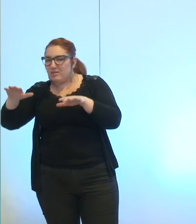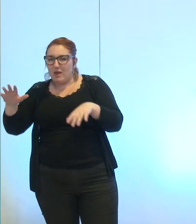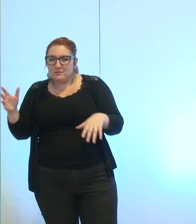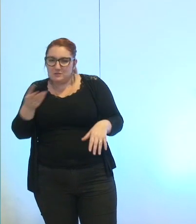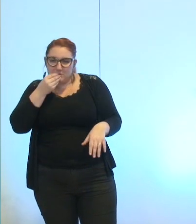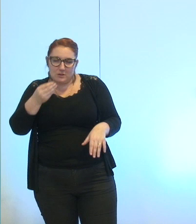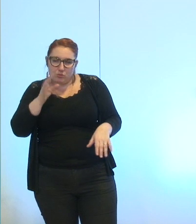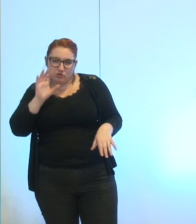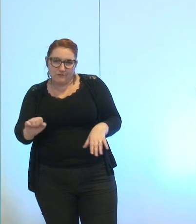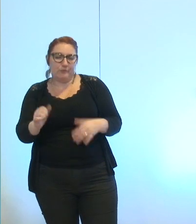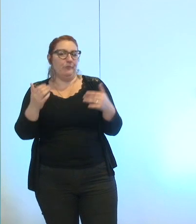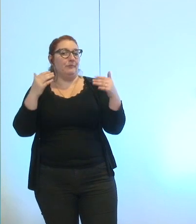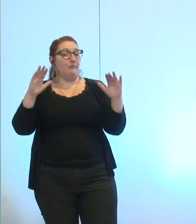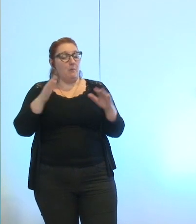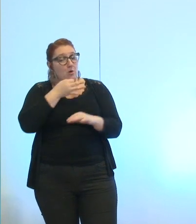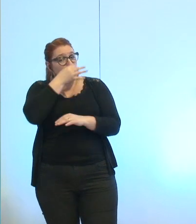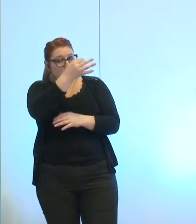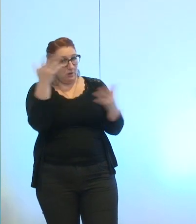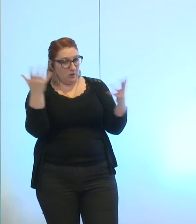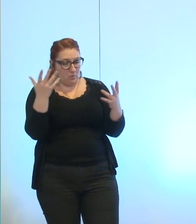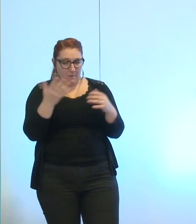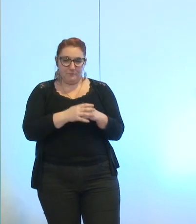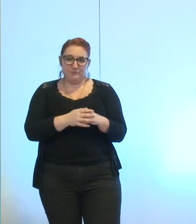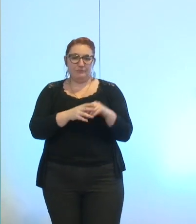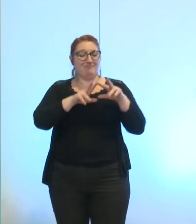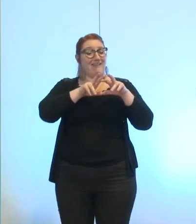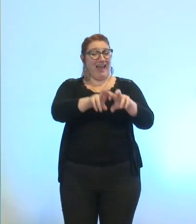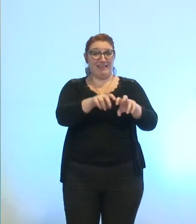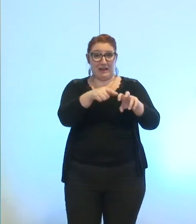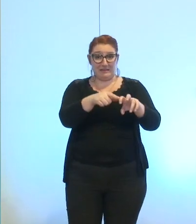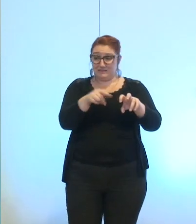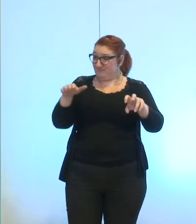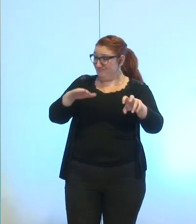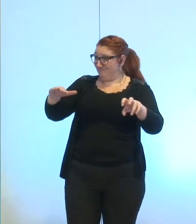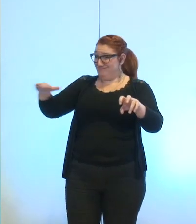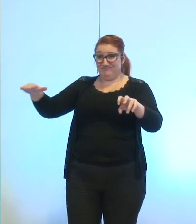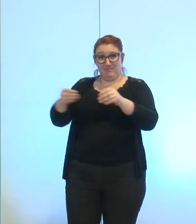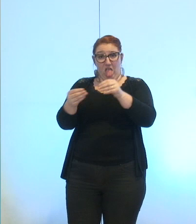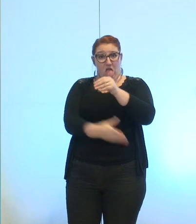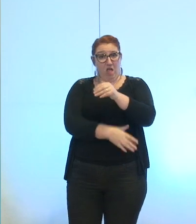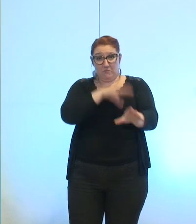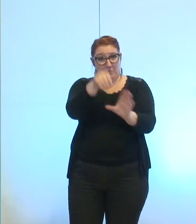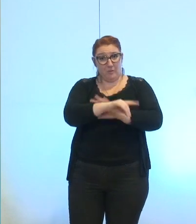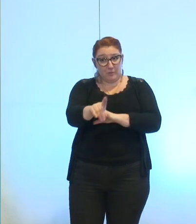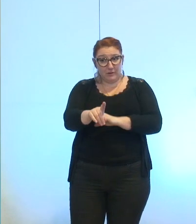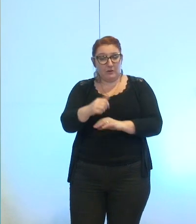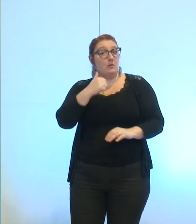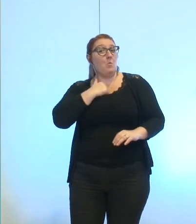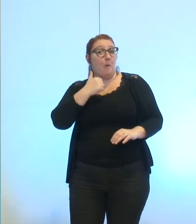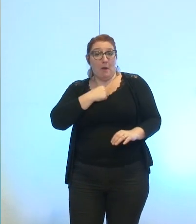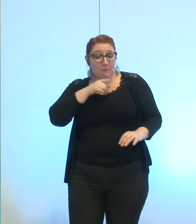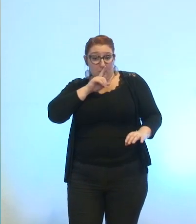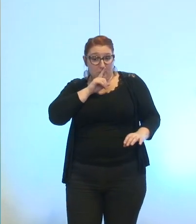l'analyse que vous produisez n'en tient pas compte et d'ailleurs en fait ce n'est pas moi qui le dit c'est vous c'est